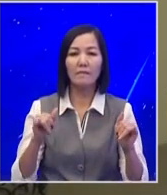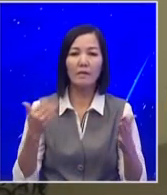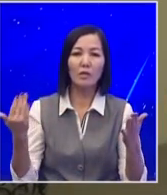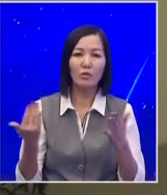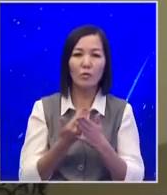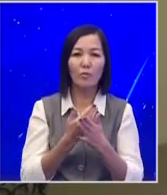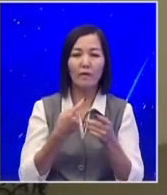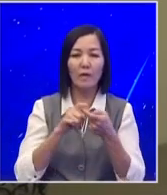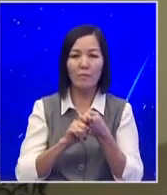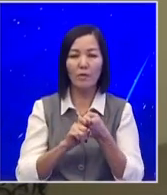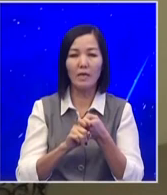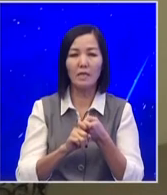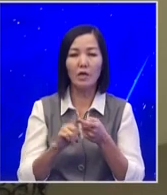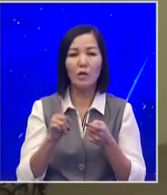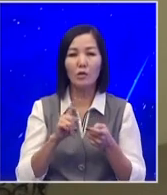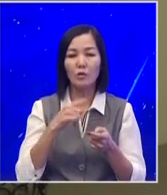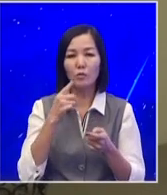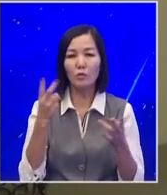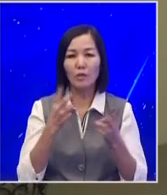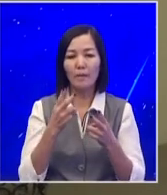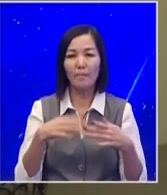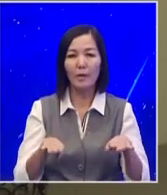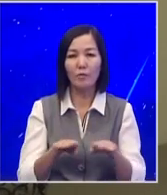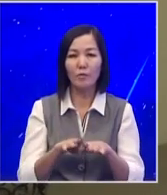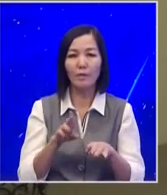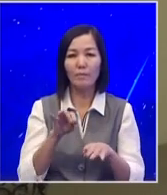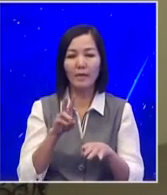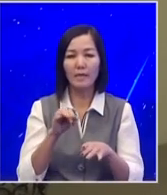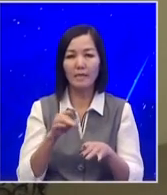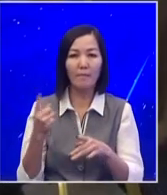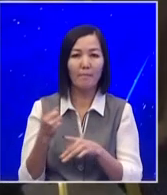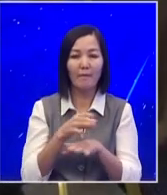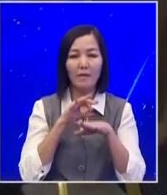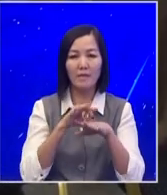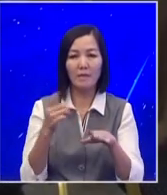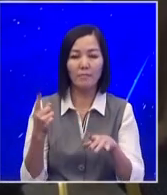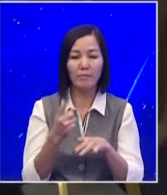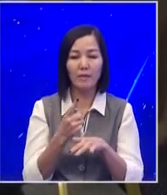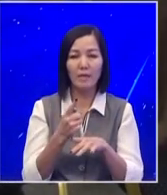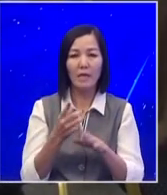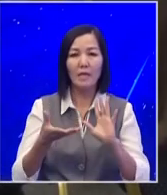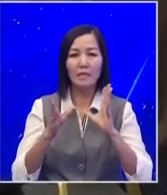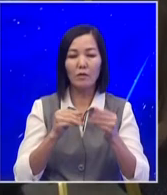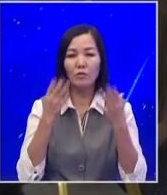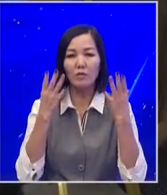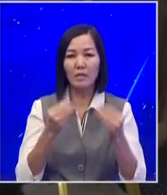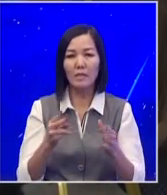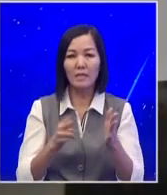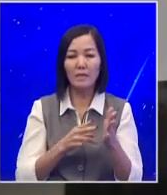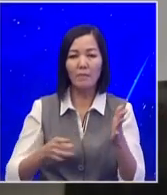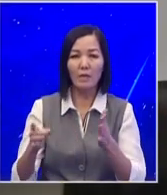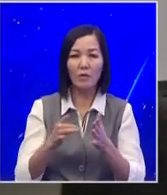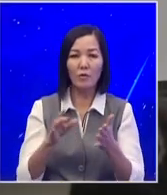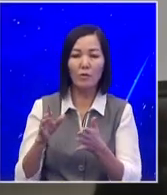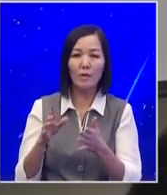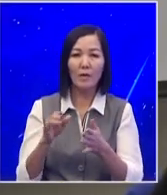современных коммуникаций. Стоит отметить, что в стране подобный пресс-саммит проводится впервые. Заключительный день гости из 7 регионов страны